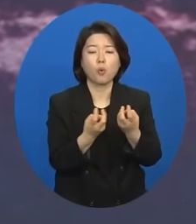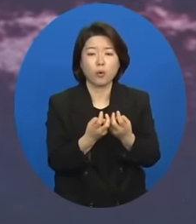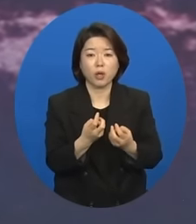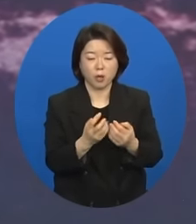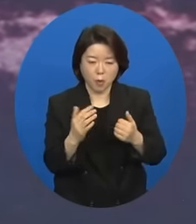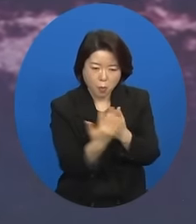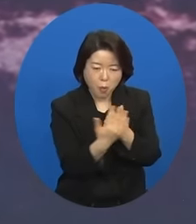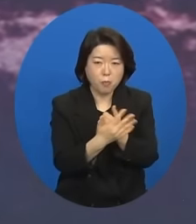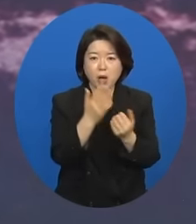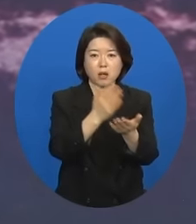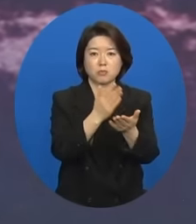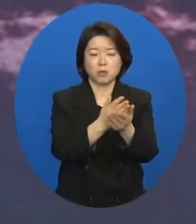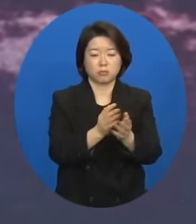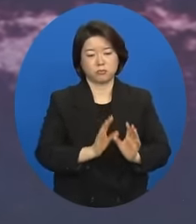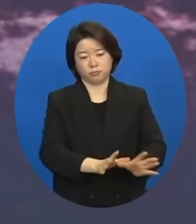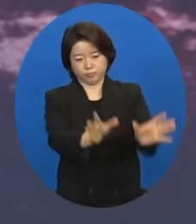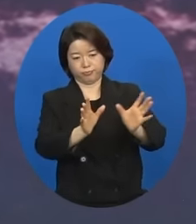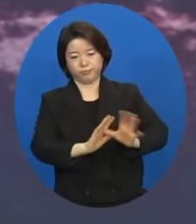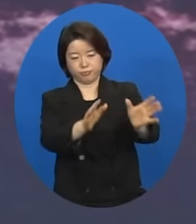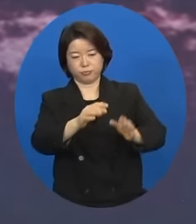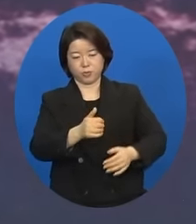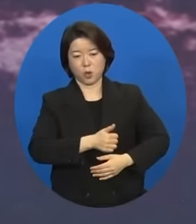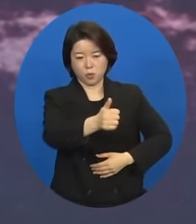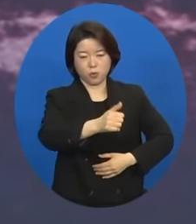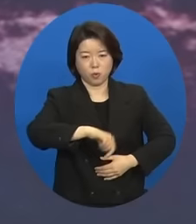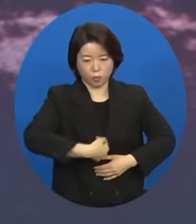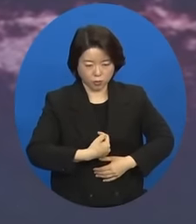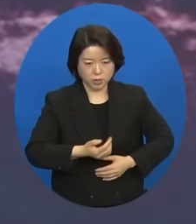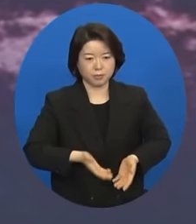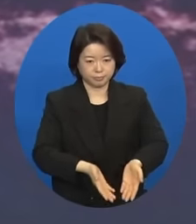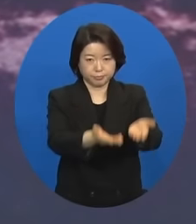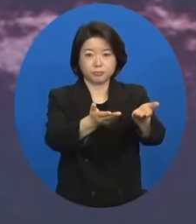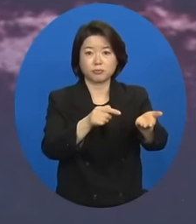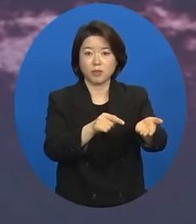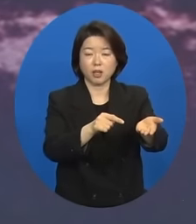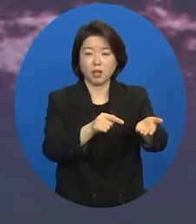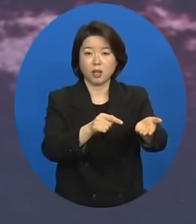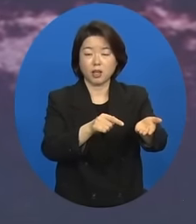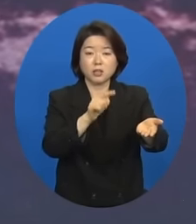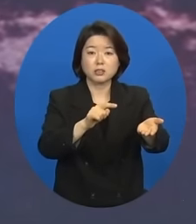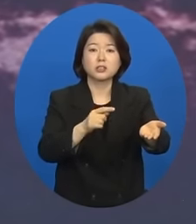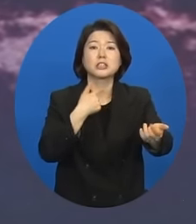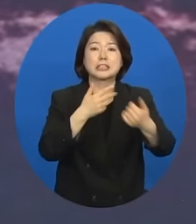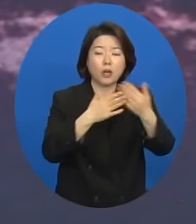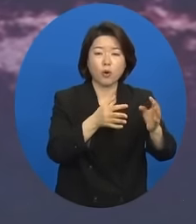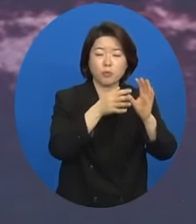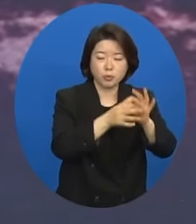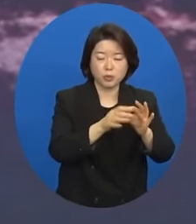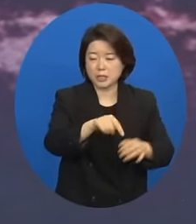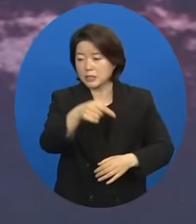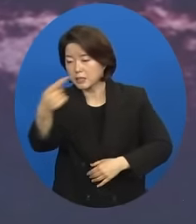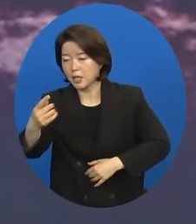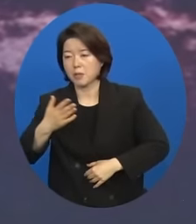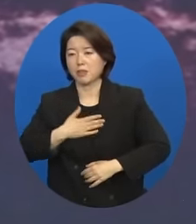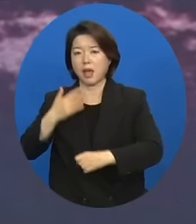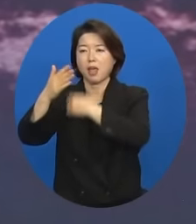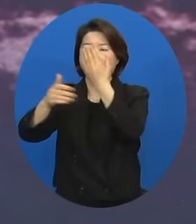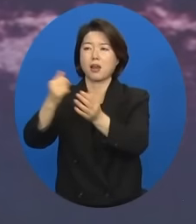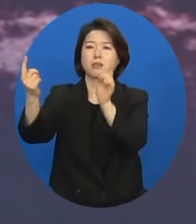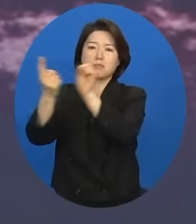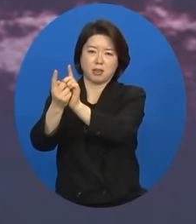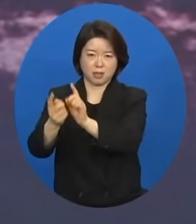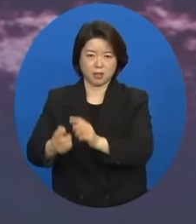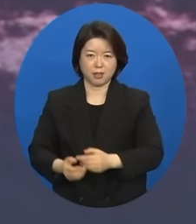아니라니까요 둬야 됩니다 어느 순간에 가서는 둬야 돼요 그래야만 그 아이들이 나의 하나님을 만나게 는